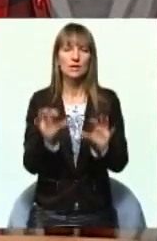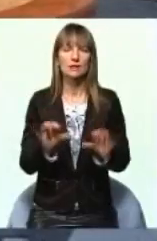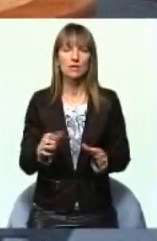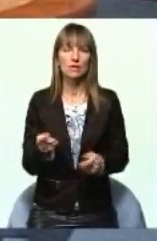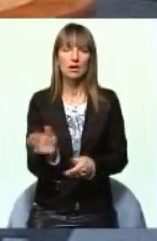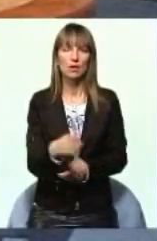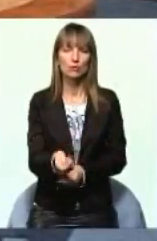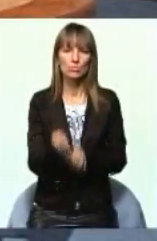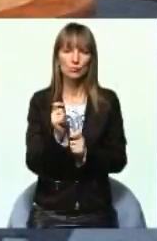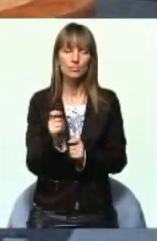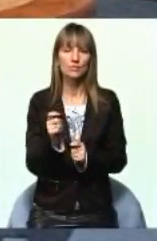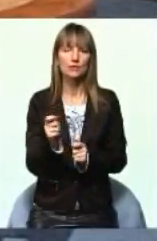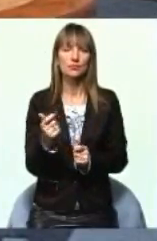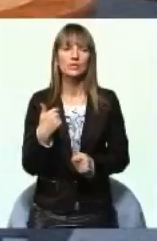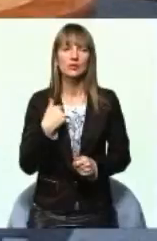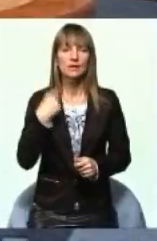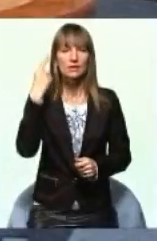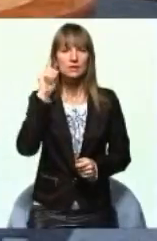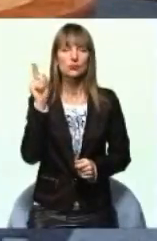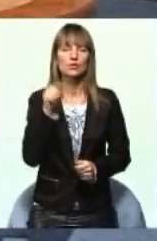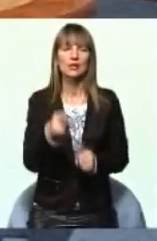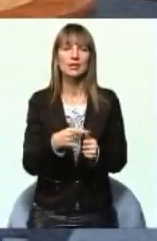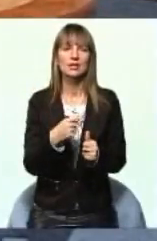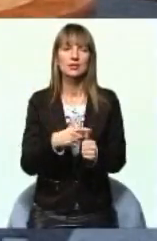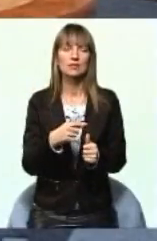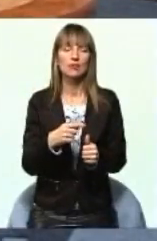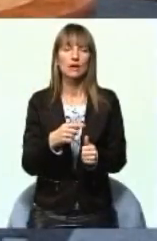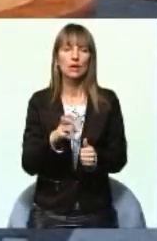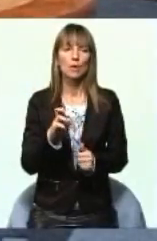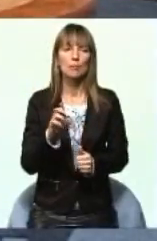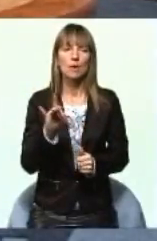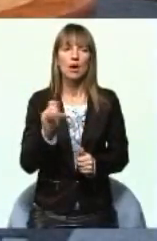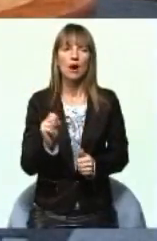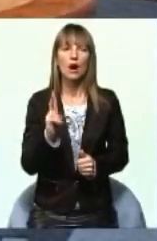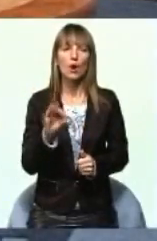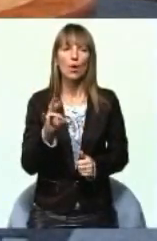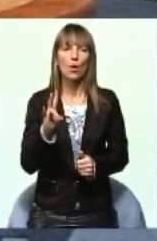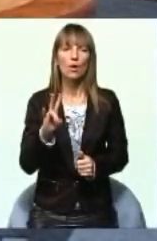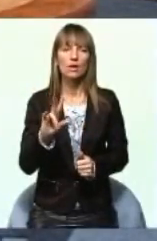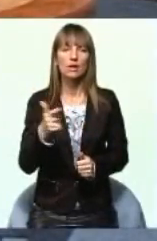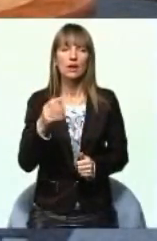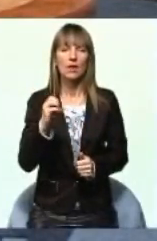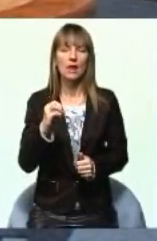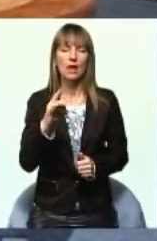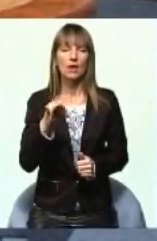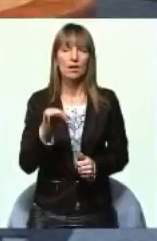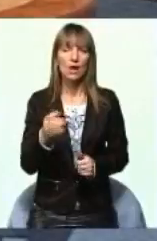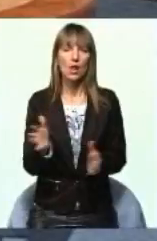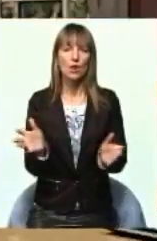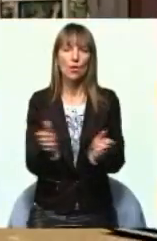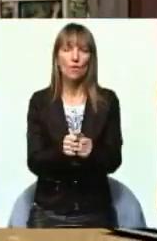рибу? Я знаю, що їх називають браконьєрами. Вони виловлюють